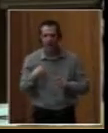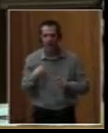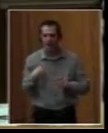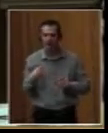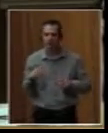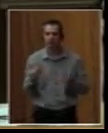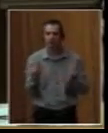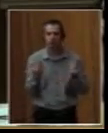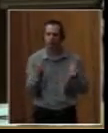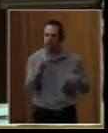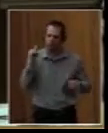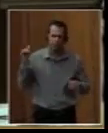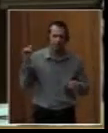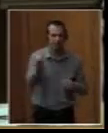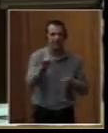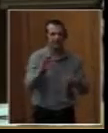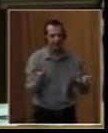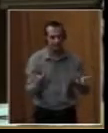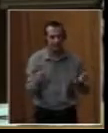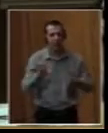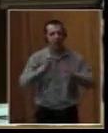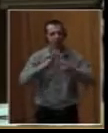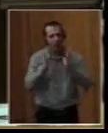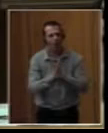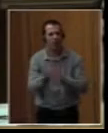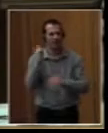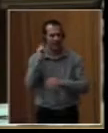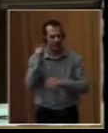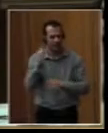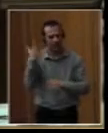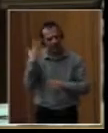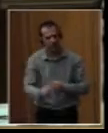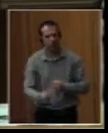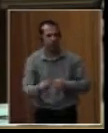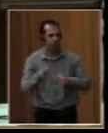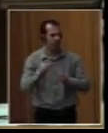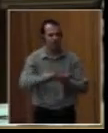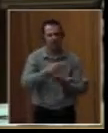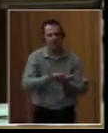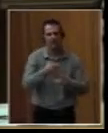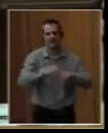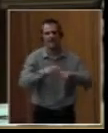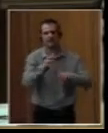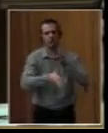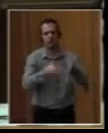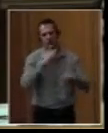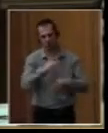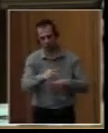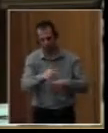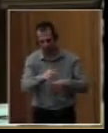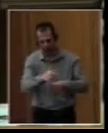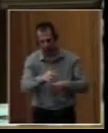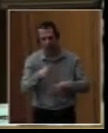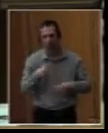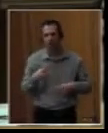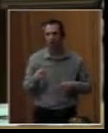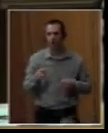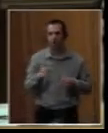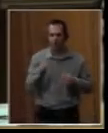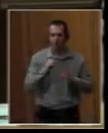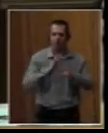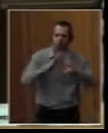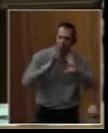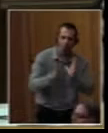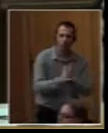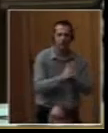τακτική του Ιδρύματος Ευγενίδου για την υποστήριξη των εκδηλώσεών μας με δερμηνέα στην ελληνική νοηματική γλώσσα. Μιλάμε για όλες τις